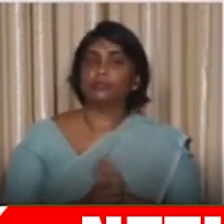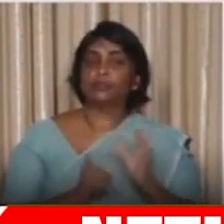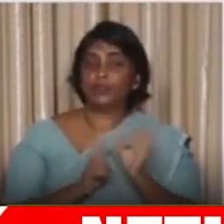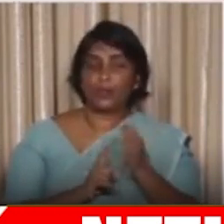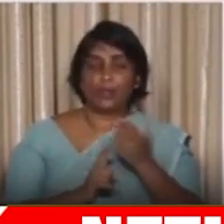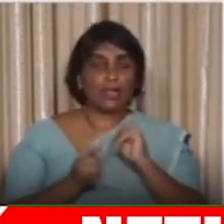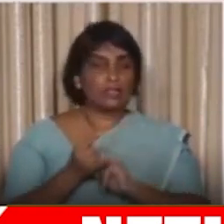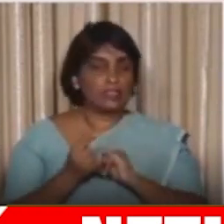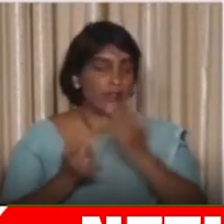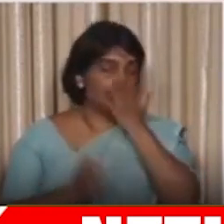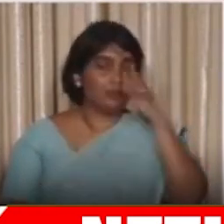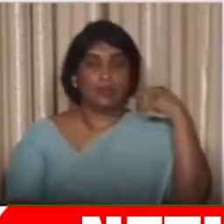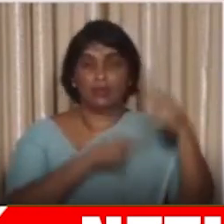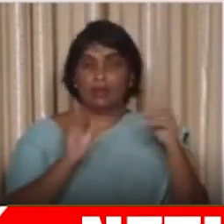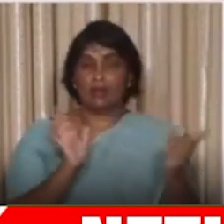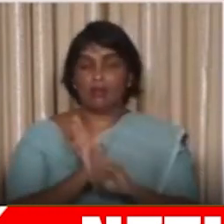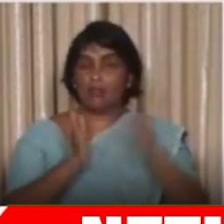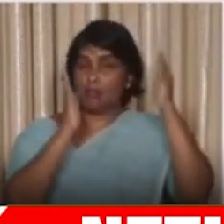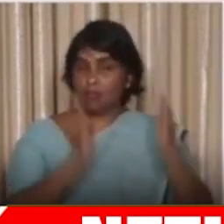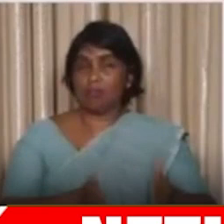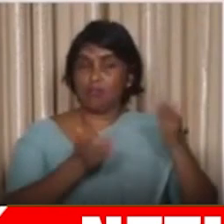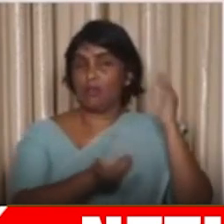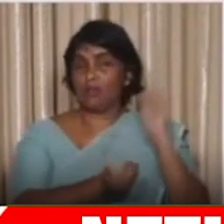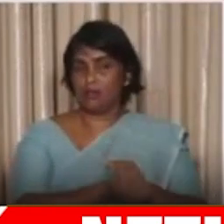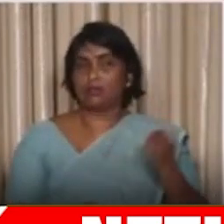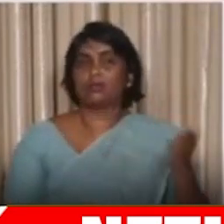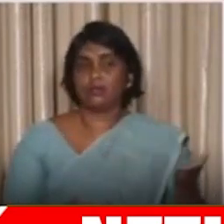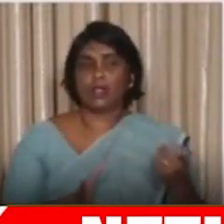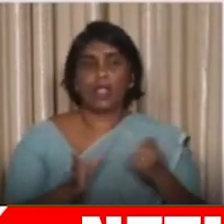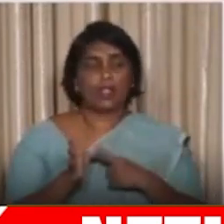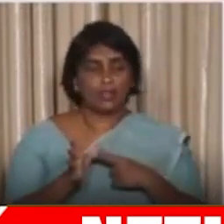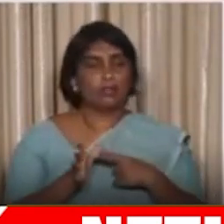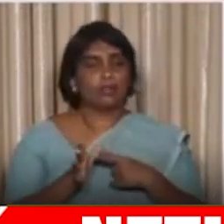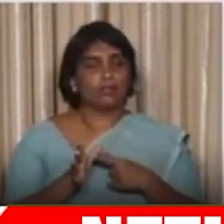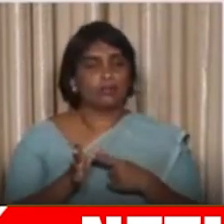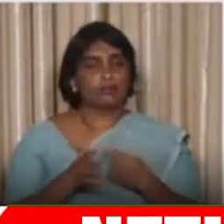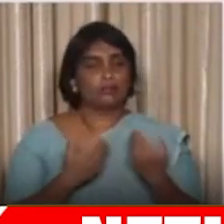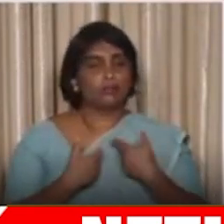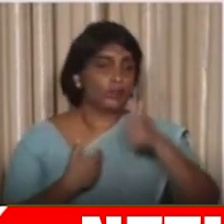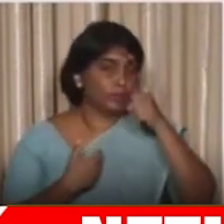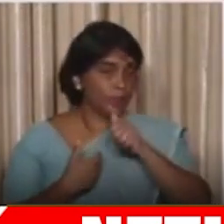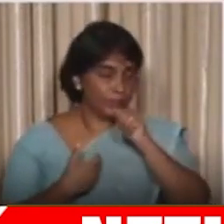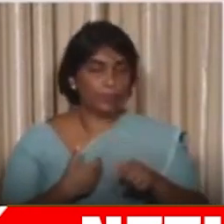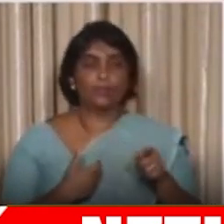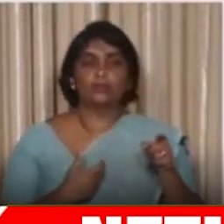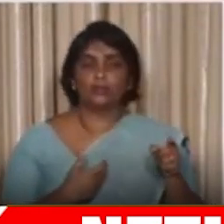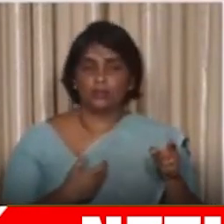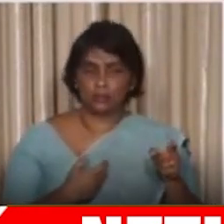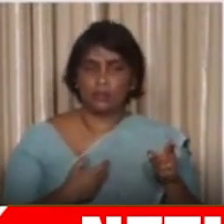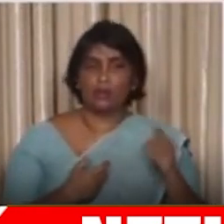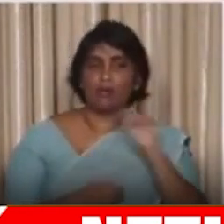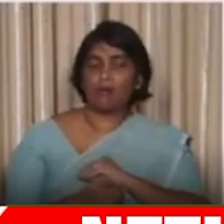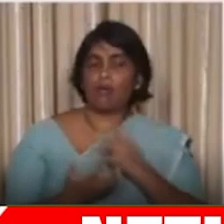පැල්ලත්තේ සෙවනදල ලක්ෂ ගාණක් බැරල් තියෙනවනම් එතනෝල් ඒ වගේ අනිවාර්යෙන්ම